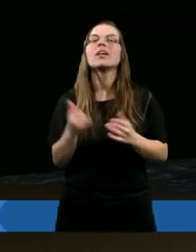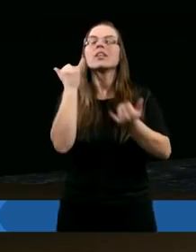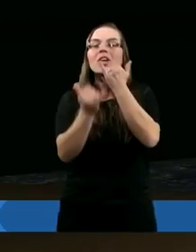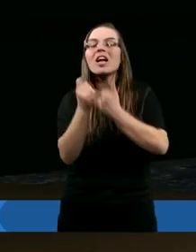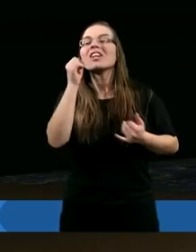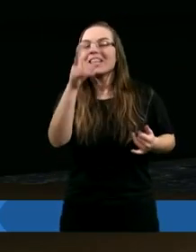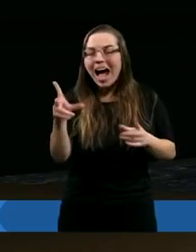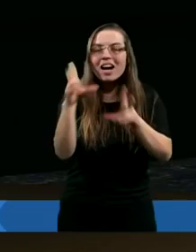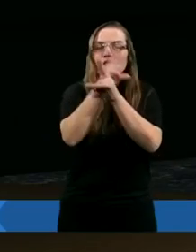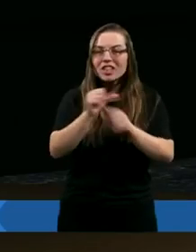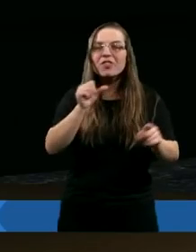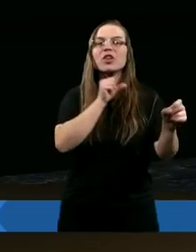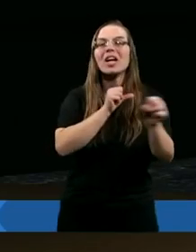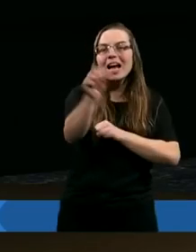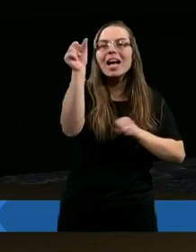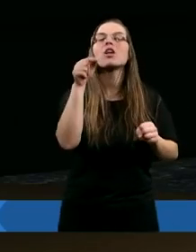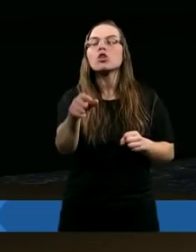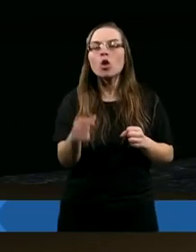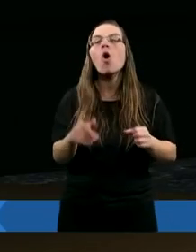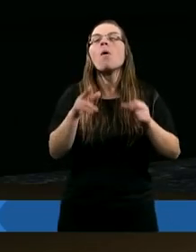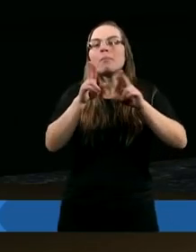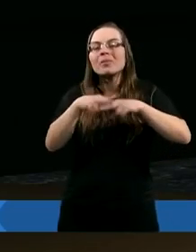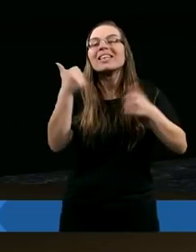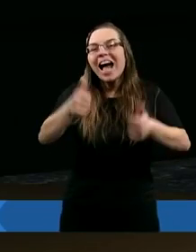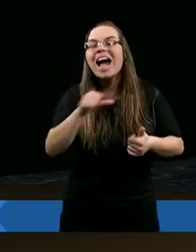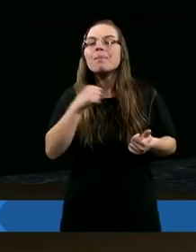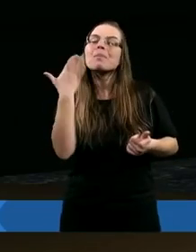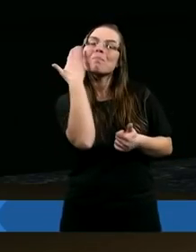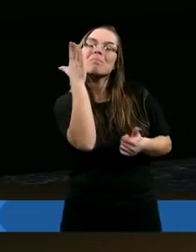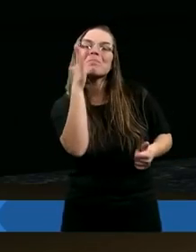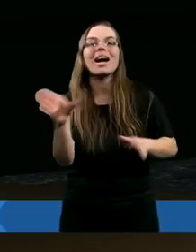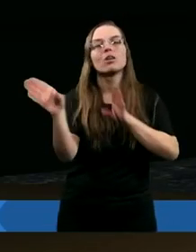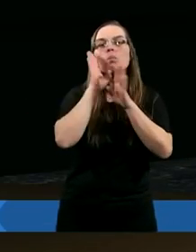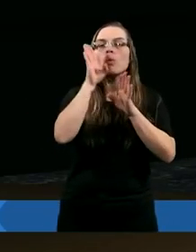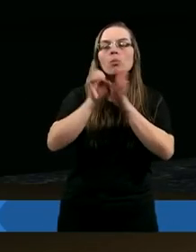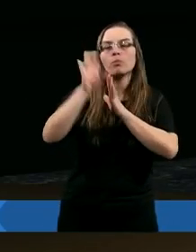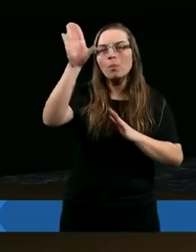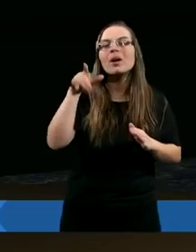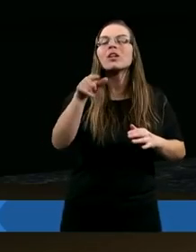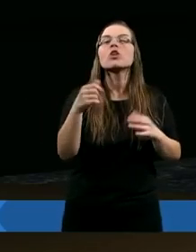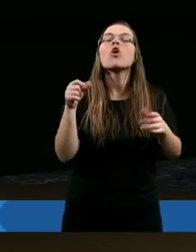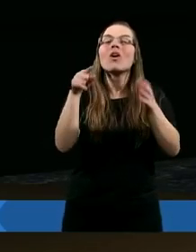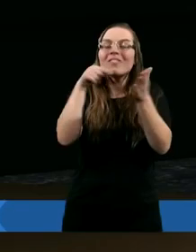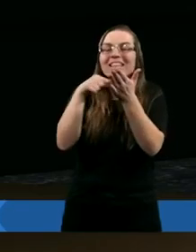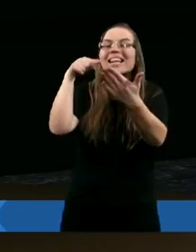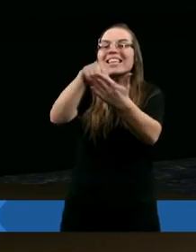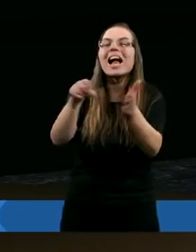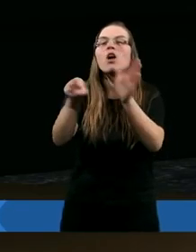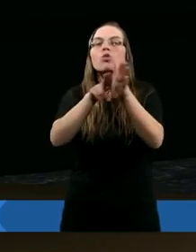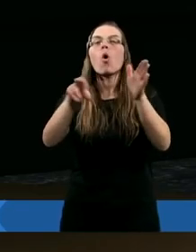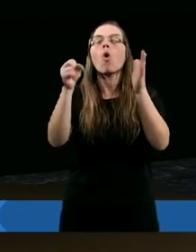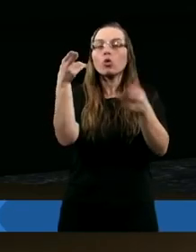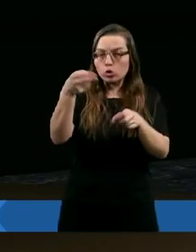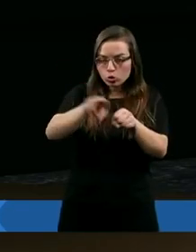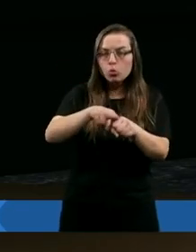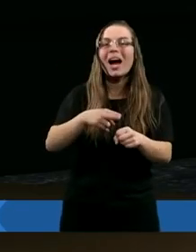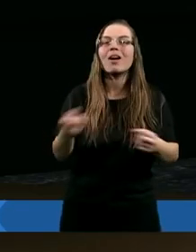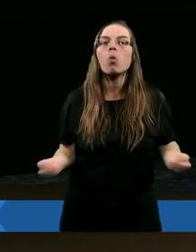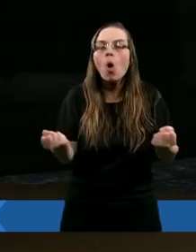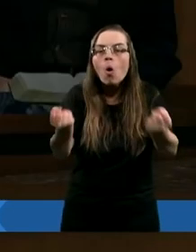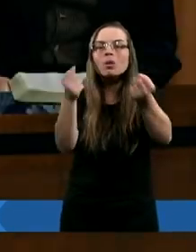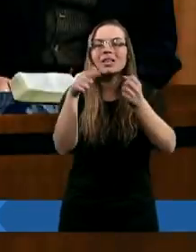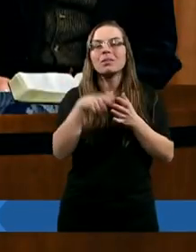jeśli tak rzeczywiście jest, to stajemy się coraz bardziej podobni. I to jest cel, do którego dążymy, a